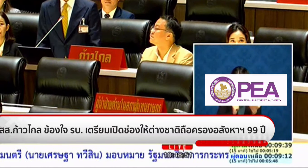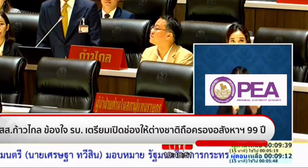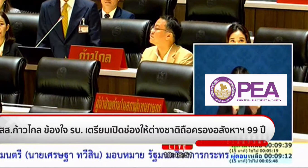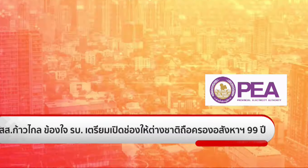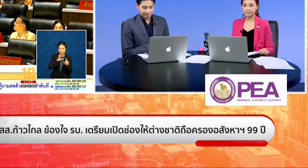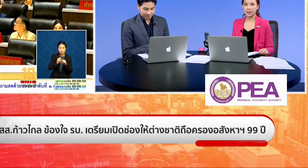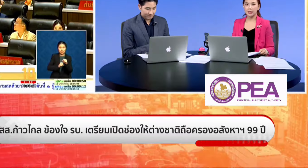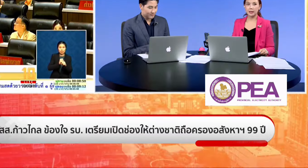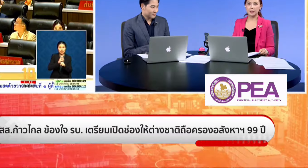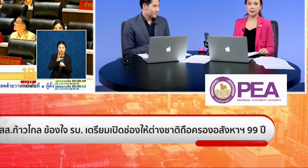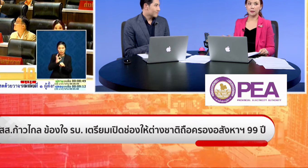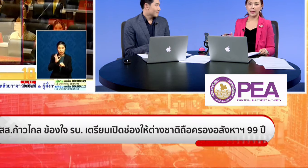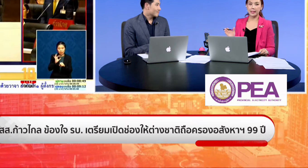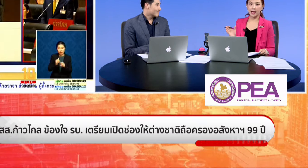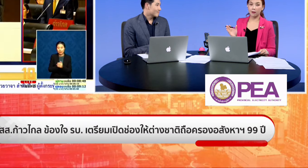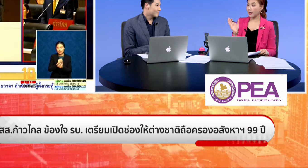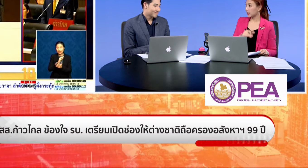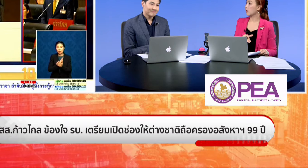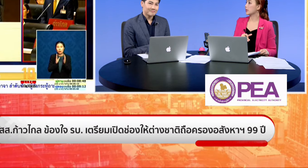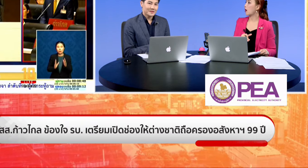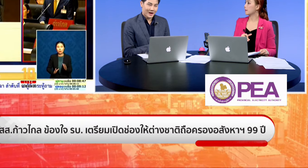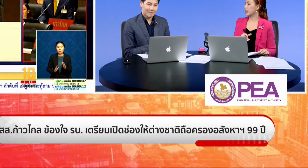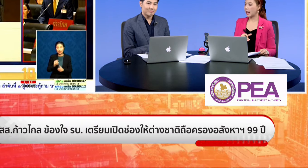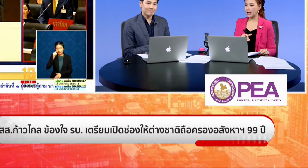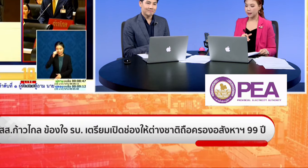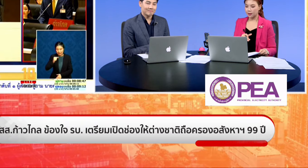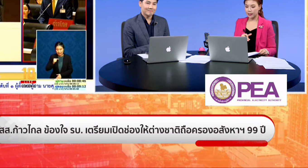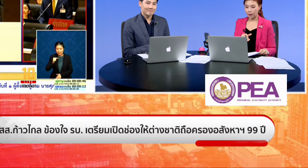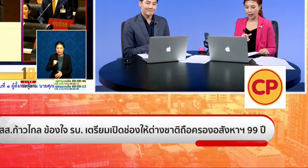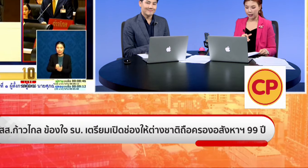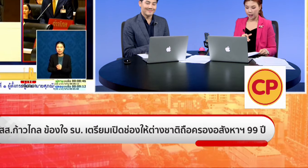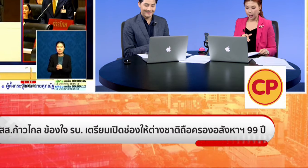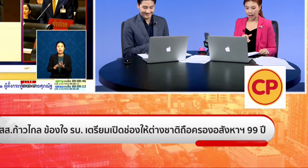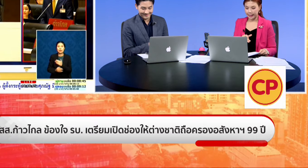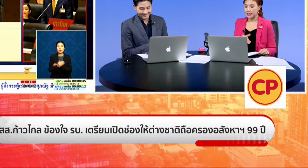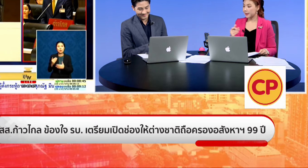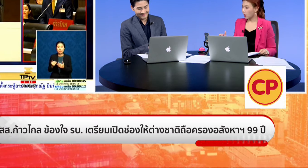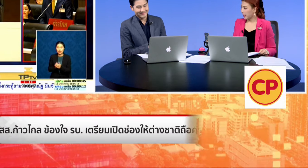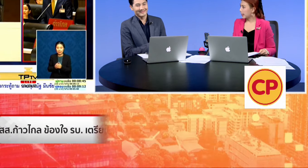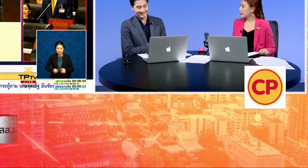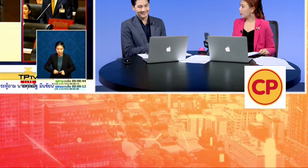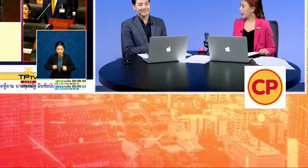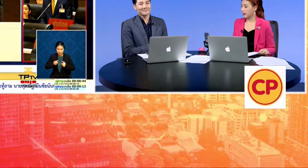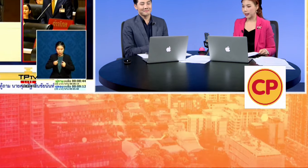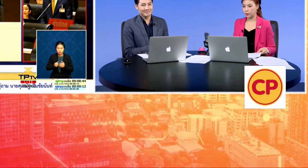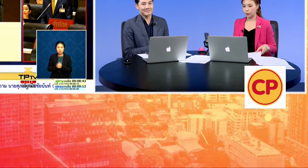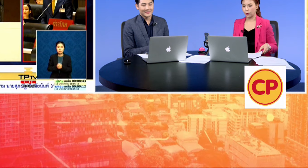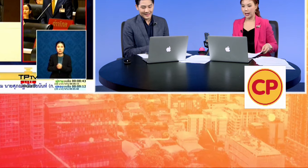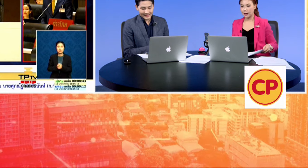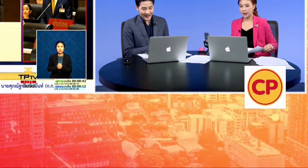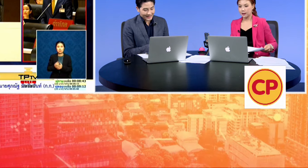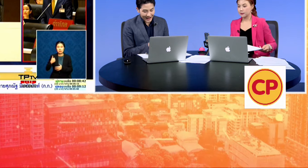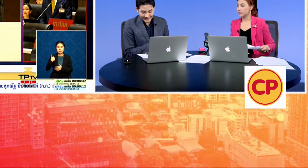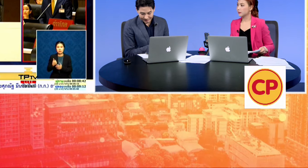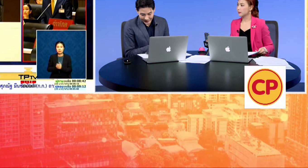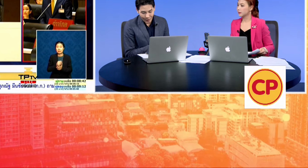อีก ที่จริงท่านชาดาก็กลับมาตอบอีกรอบนะคะก็เรียกว่าท่านน่ะมาตอบแทนนายกไงนะคุณโอน